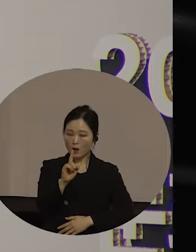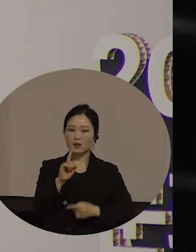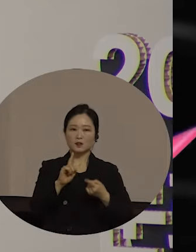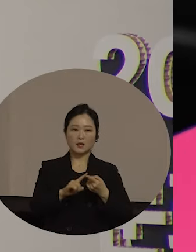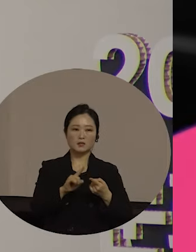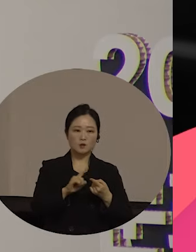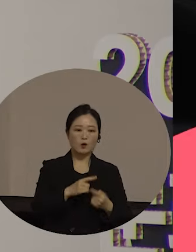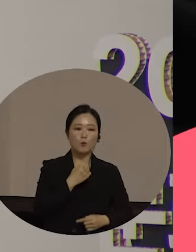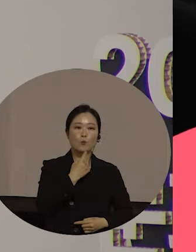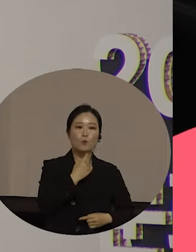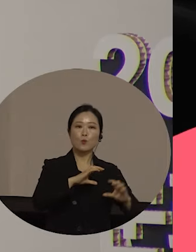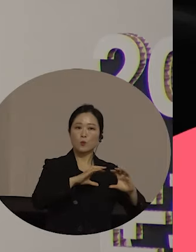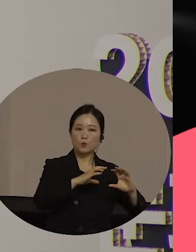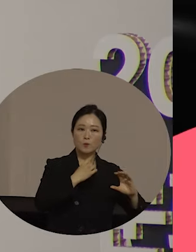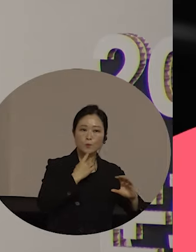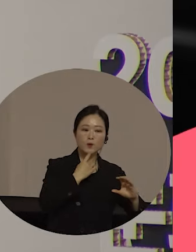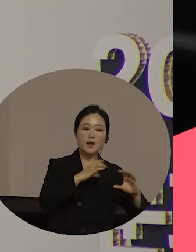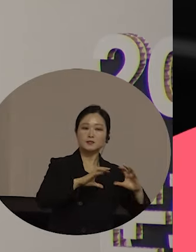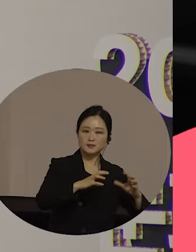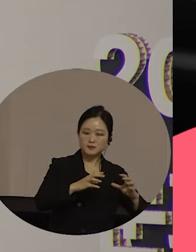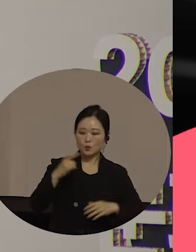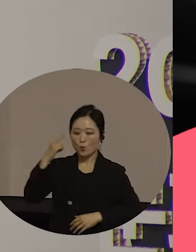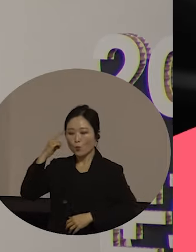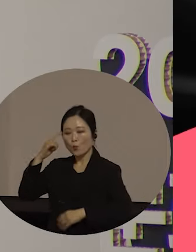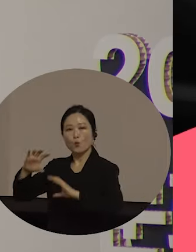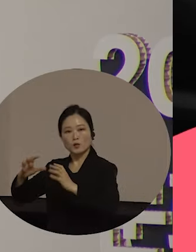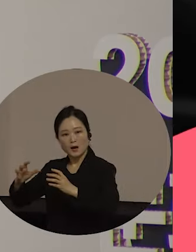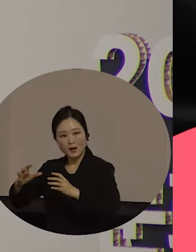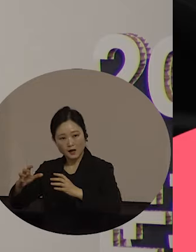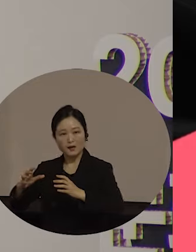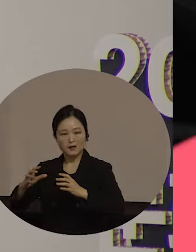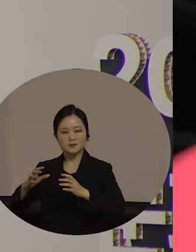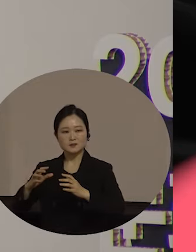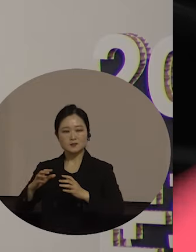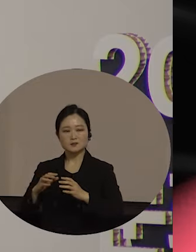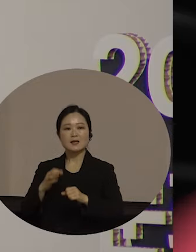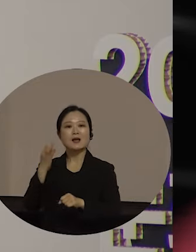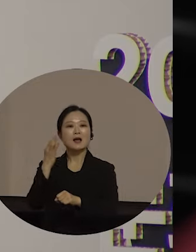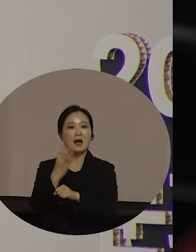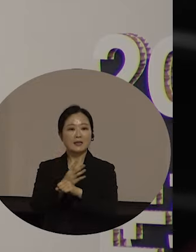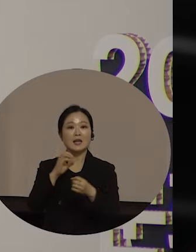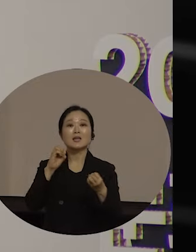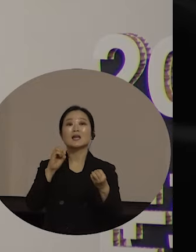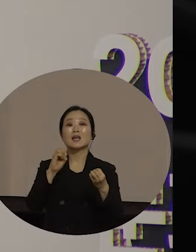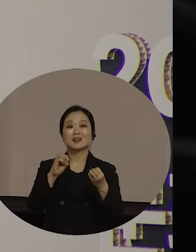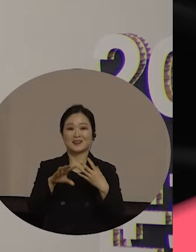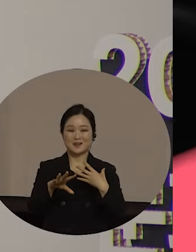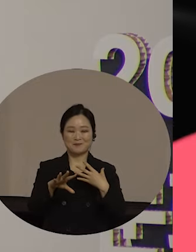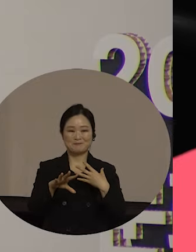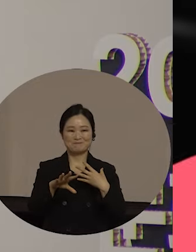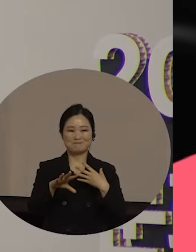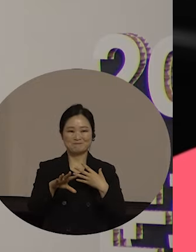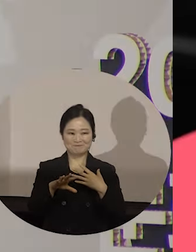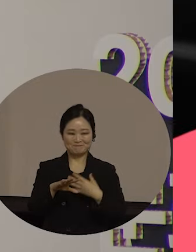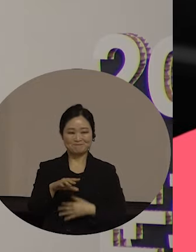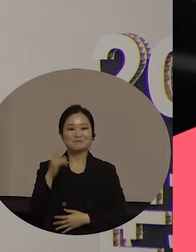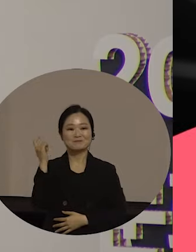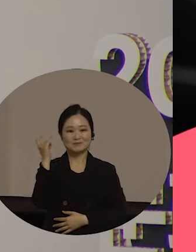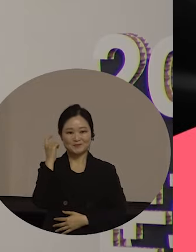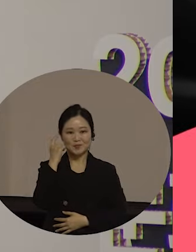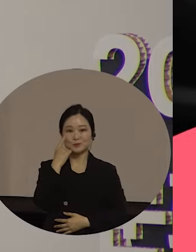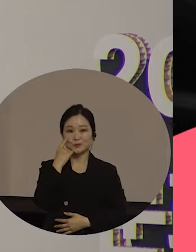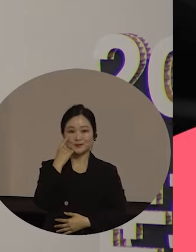핀란드에서 대답을 잠깐 답을 좀 듣고 이게 정답이란 건 없겠지만 그다음에 지금 굉장히 많은 질문이 왔는데 그 부분을 좀 하도록